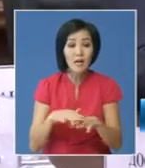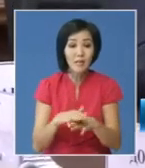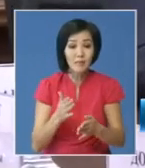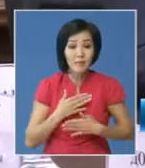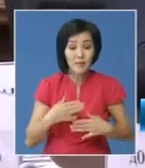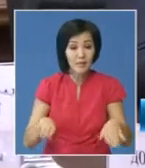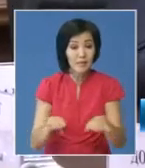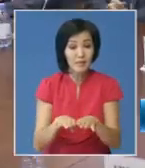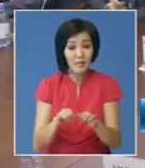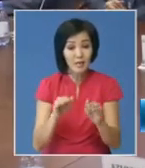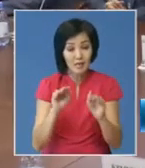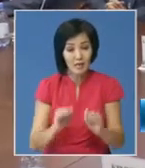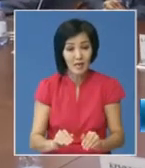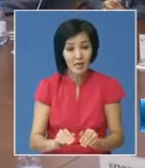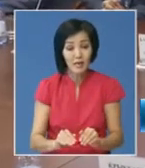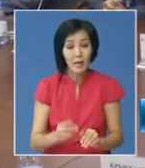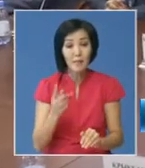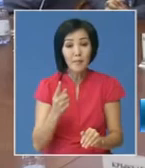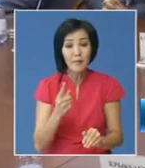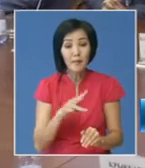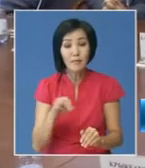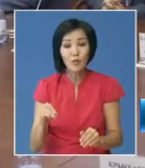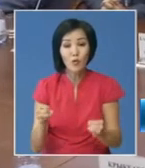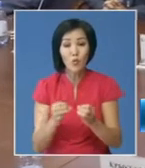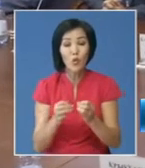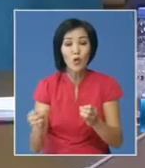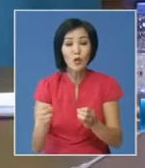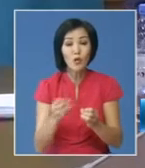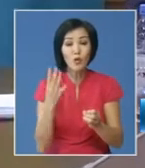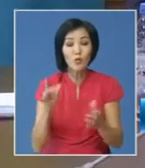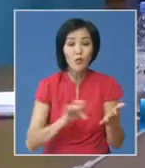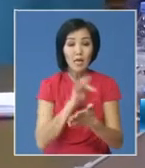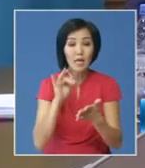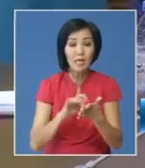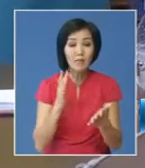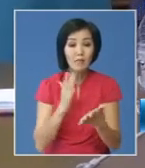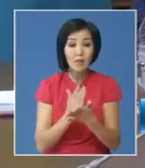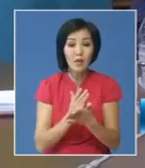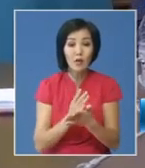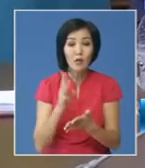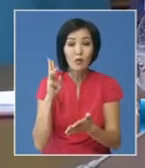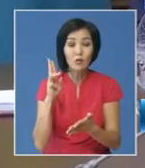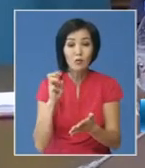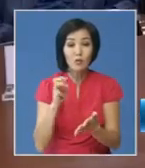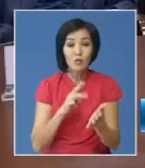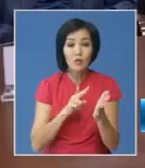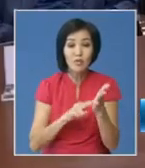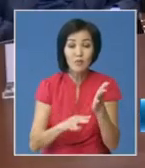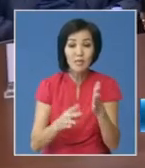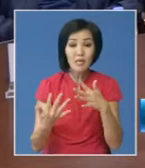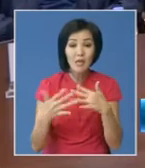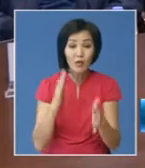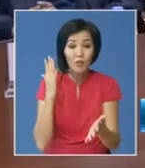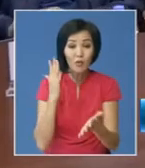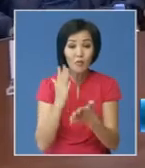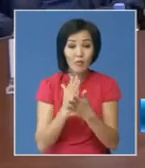1 миллион 100 мыңға таяу. 10 ауданы 4 қаласы бар. Елді мекені 370-ге жуық. Тиісінше экономикалық әл-ауқаты